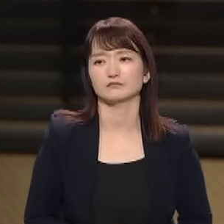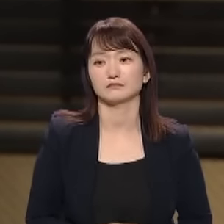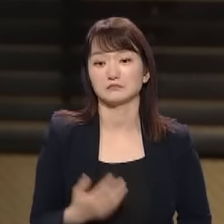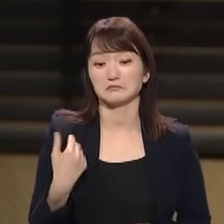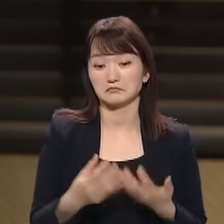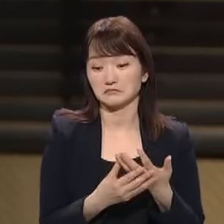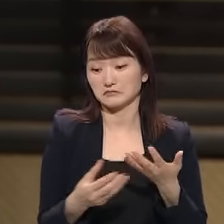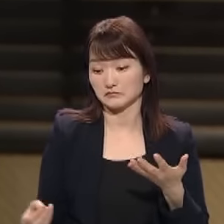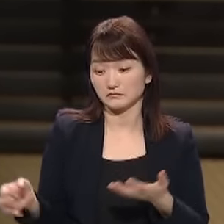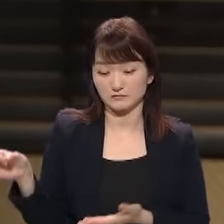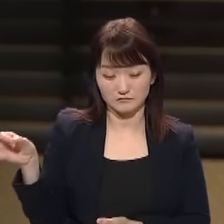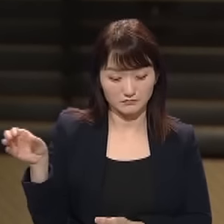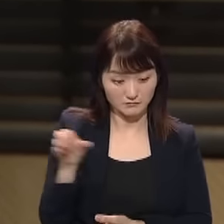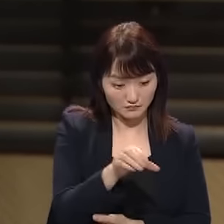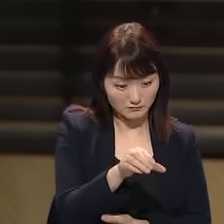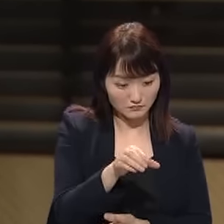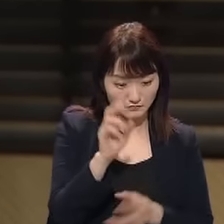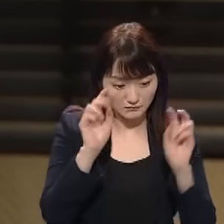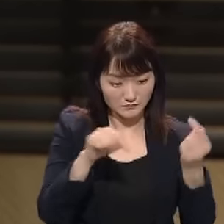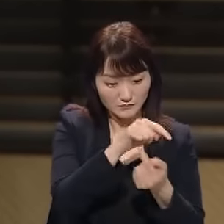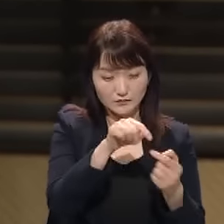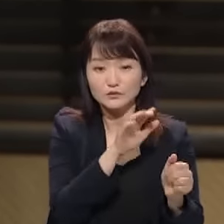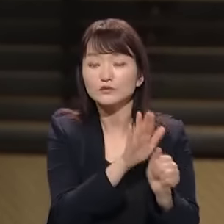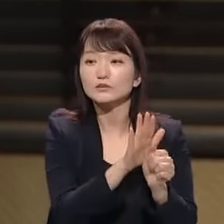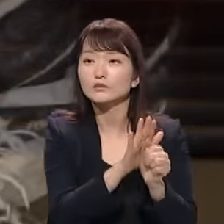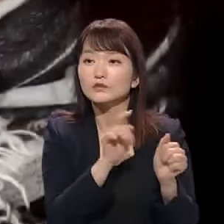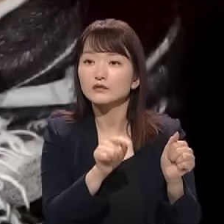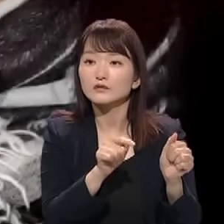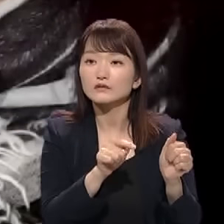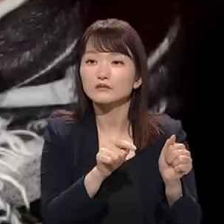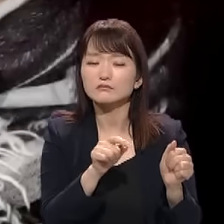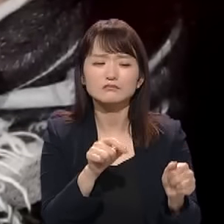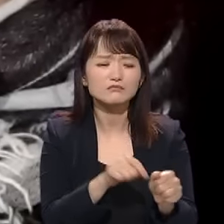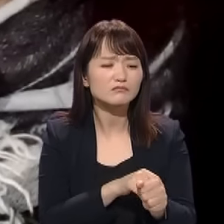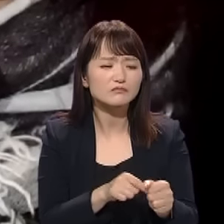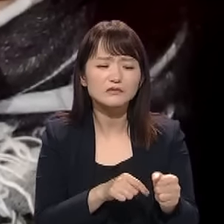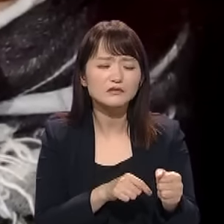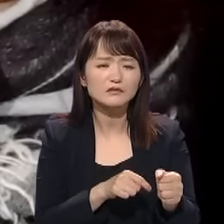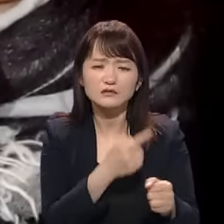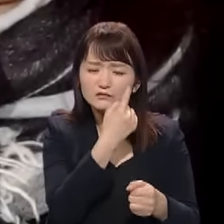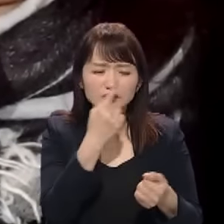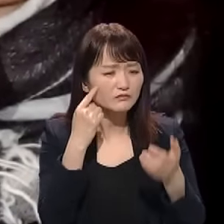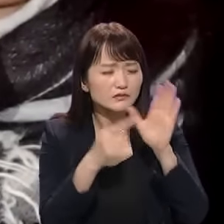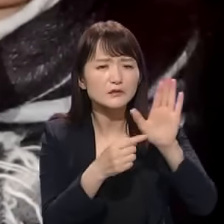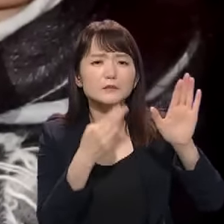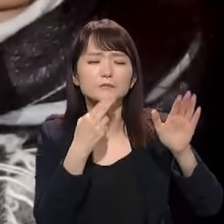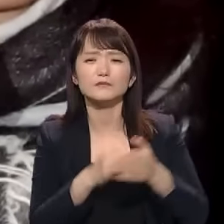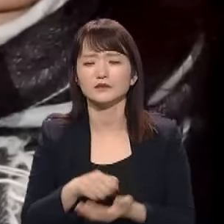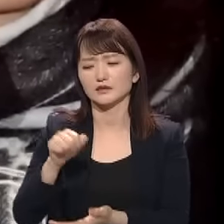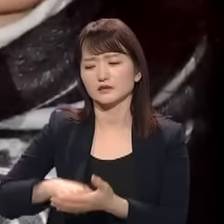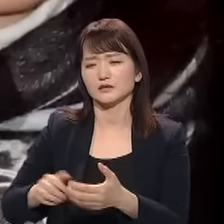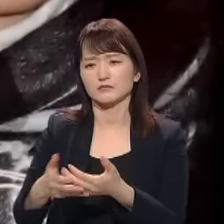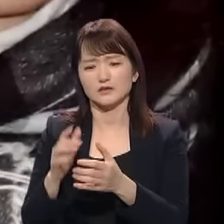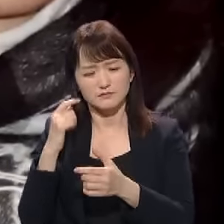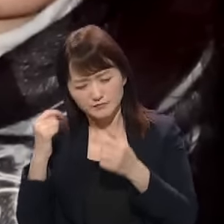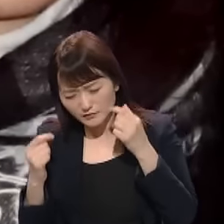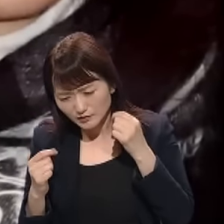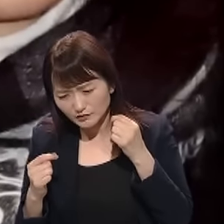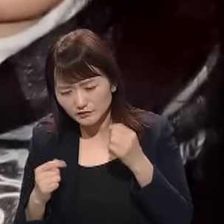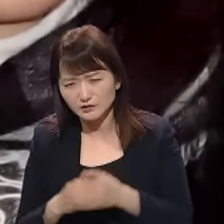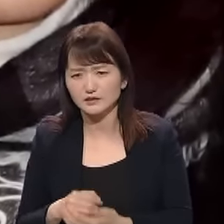비자금이 유입됐다거나 아니면 경영에 기여했다라는 부분은 이게 딱히 근거도 없는데 너무나 재판부가 편파적으로 판단을 한 것이다.